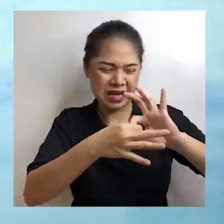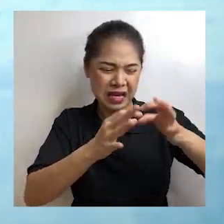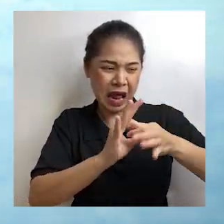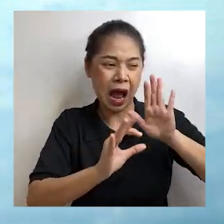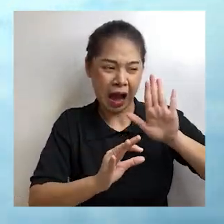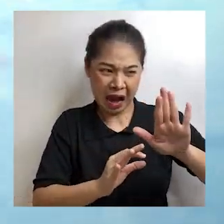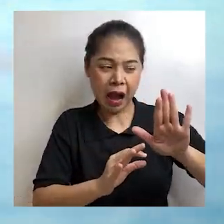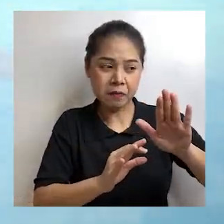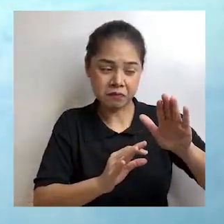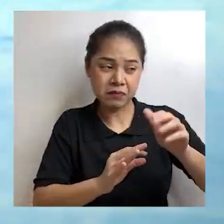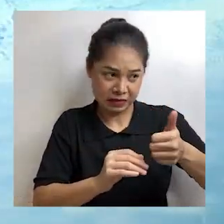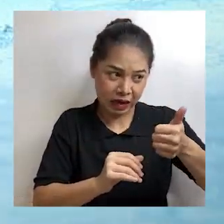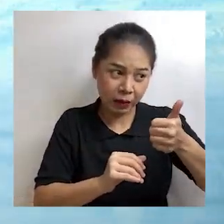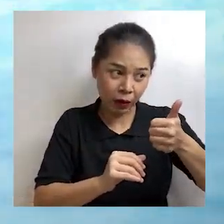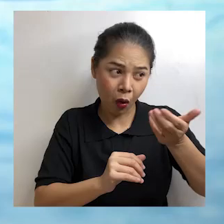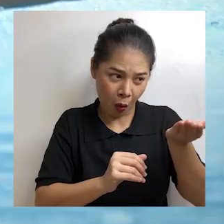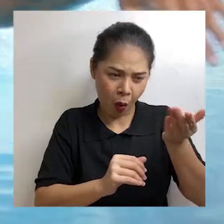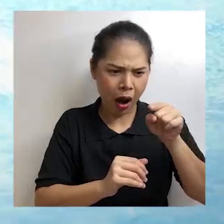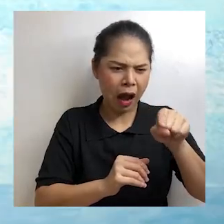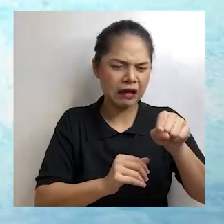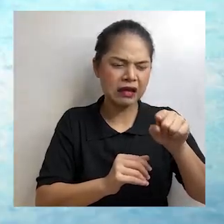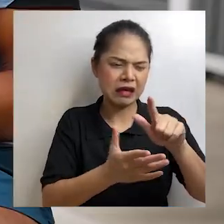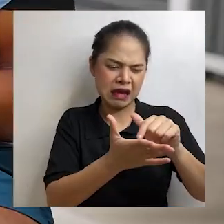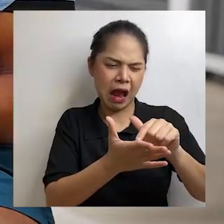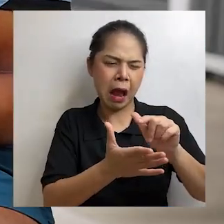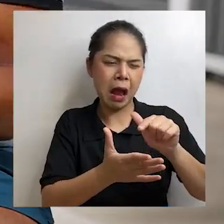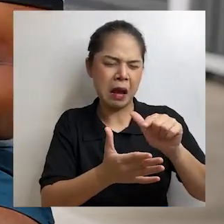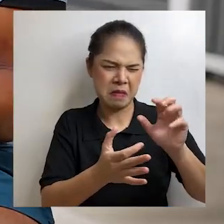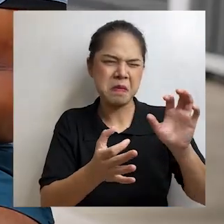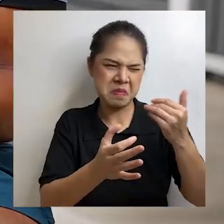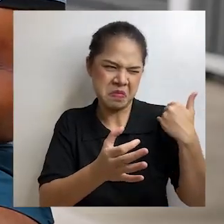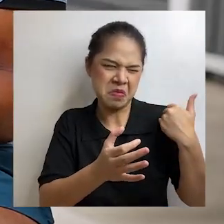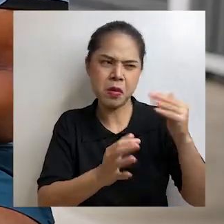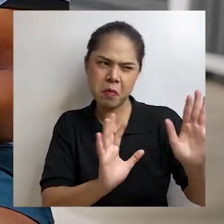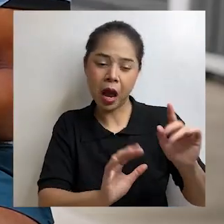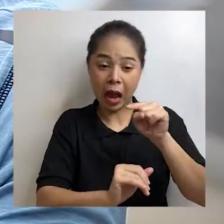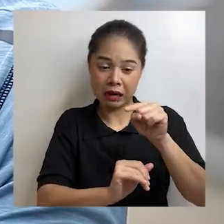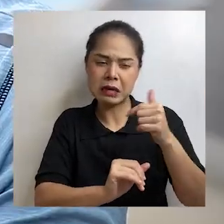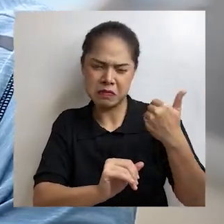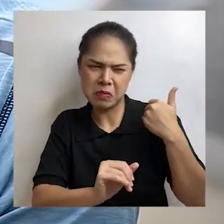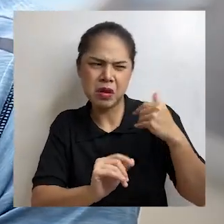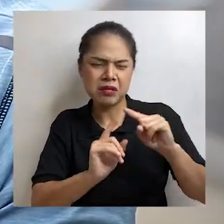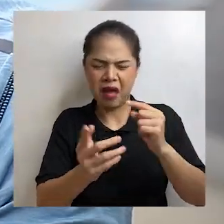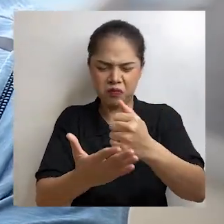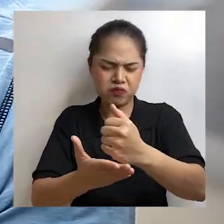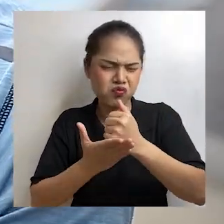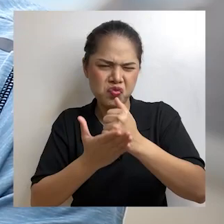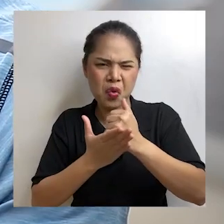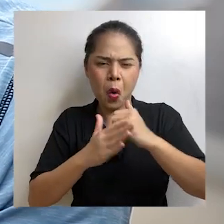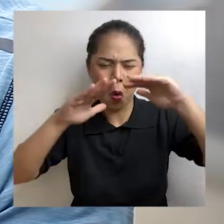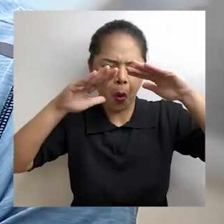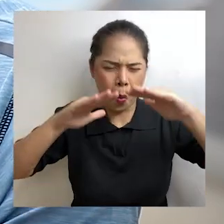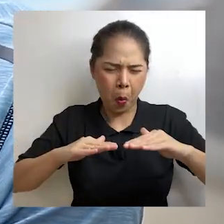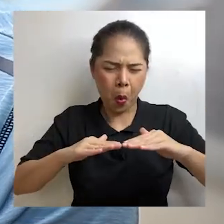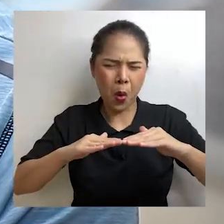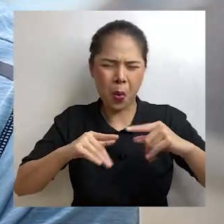อเขาก็จะแนะนํามาเลยครับว่าตัวนี้มันมีสารต้องห้ามนะหมอจ่ายให้ไม่ได้จริงตัวนี้ไม่มีนะแต่ไม่ได้บรรเทาขนาดที่จะ